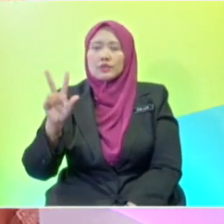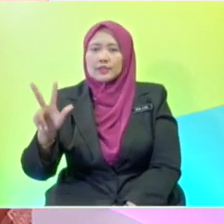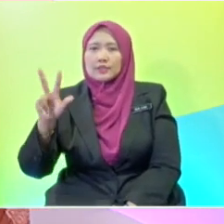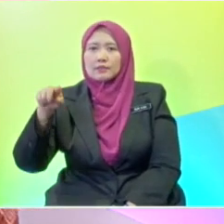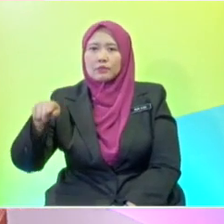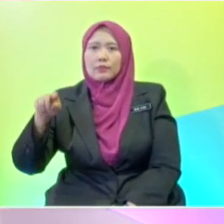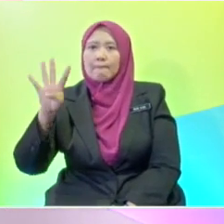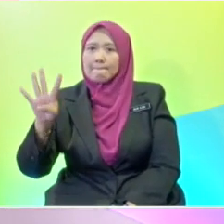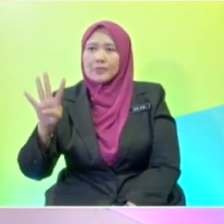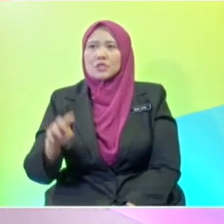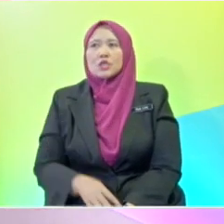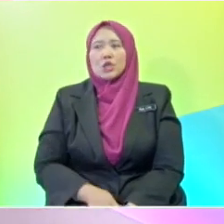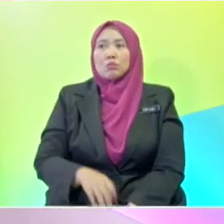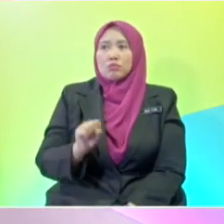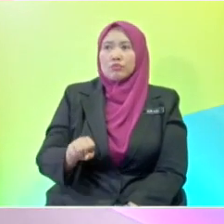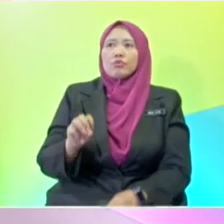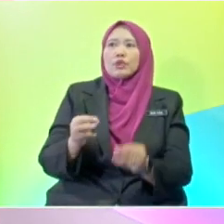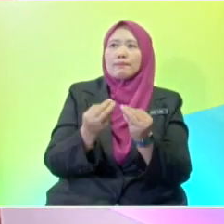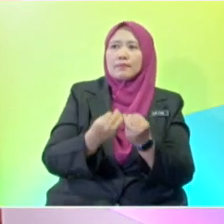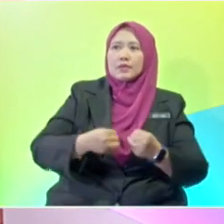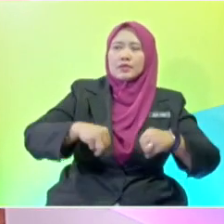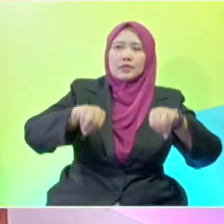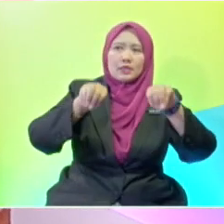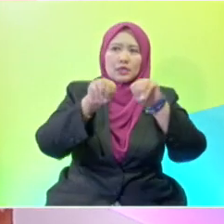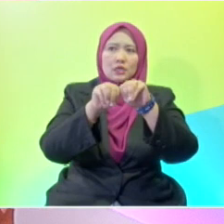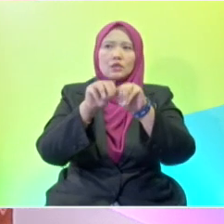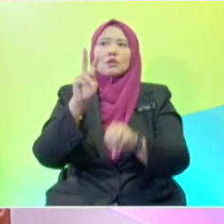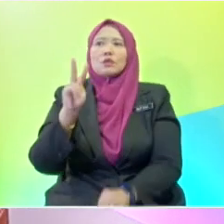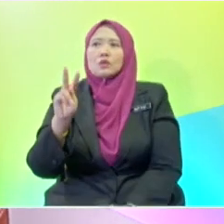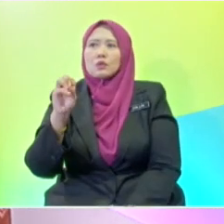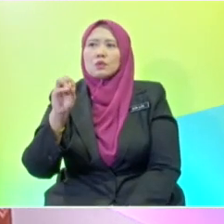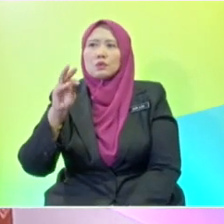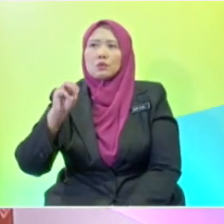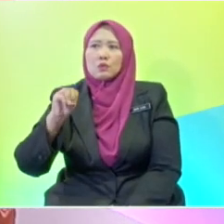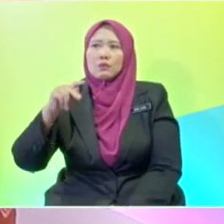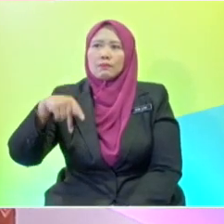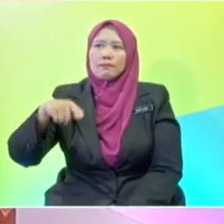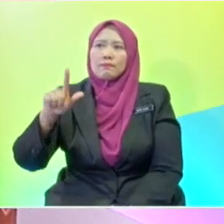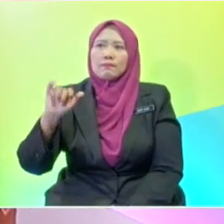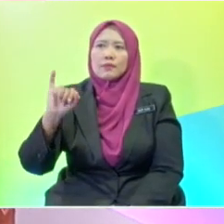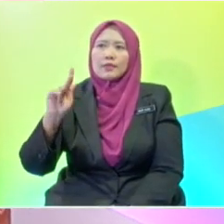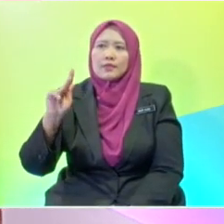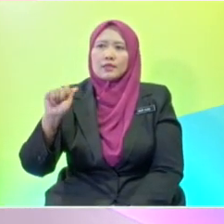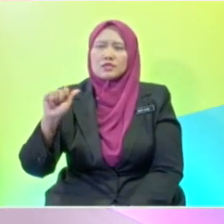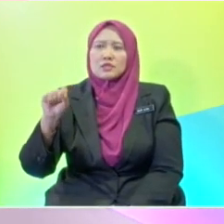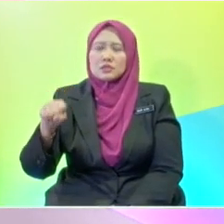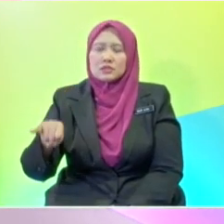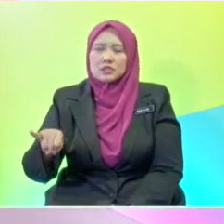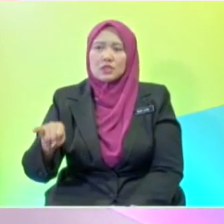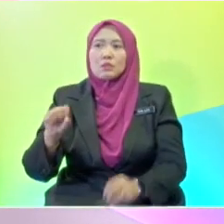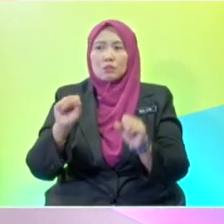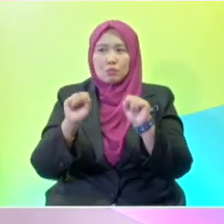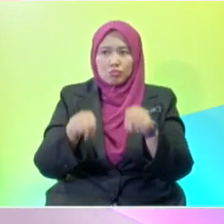murid menilai komplikasi sekiranya demensia tidak dapat di kesan oke juga melalui kaidah